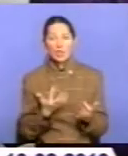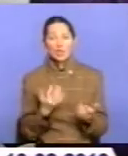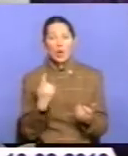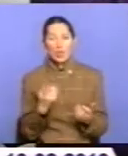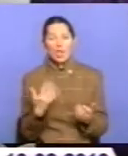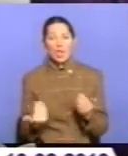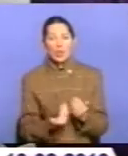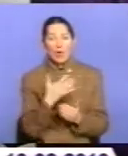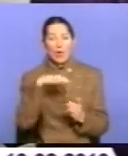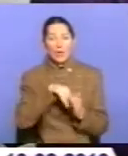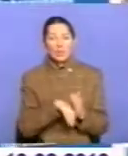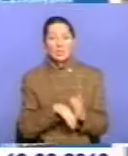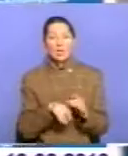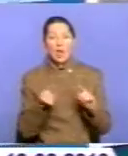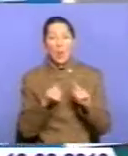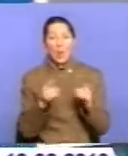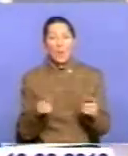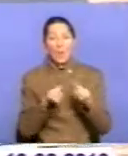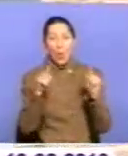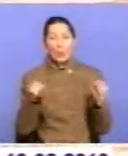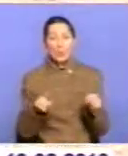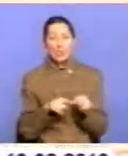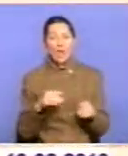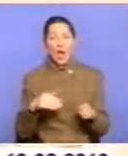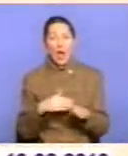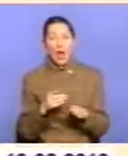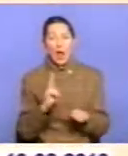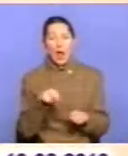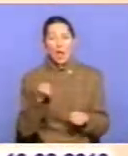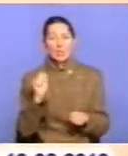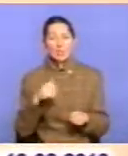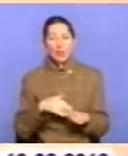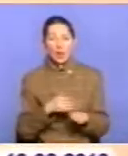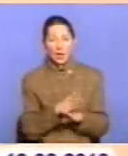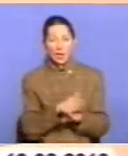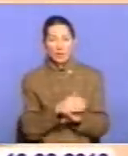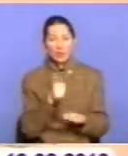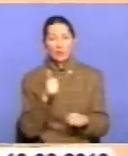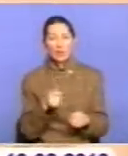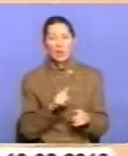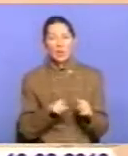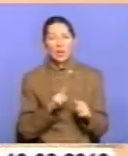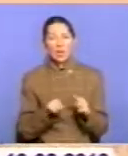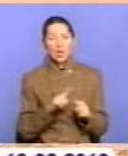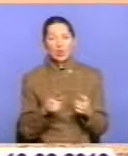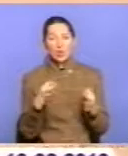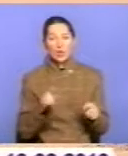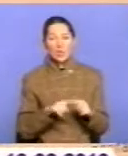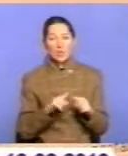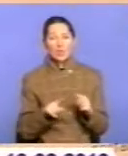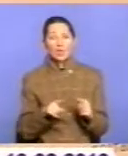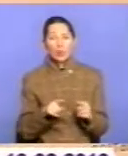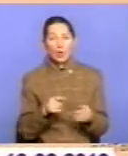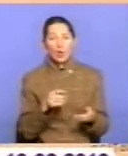нововведення – публічна кадастрова карта. Головна перевага її впровадження – швидкий доступ усіх громадян до інформації про